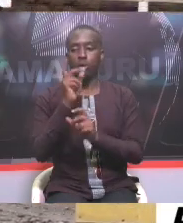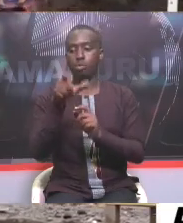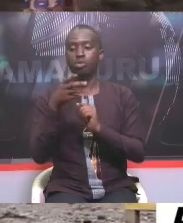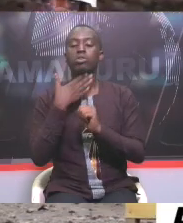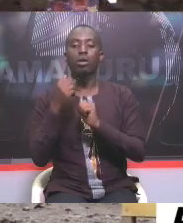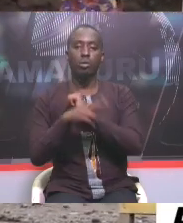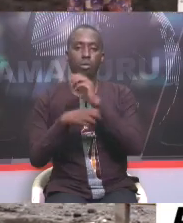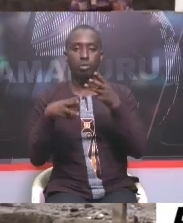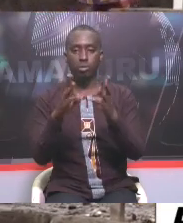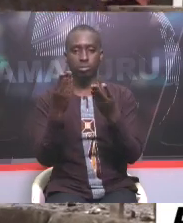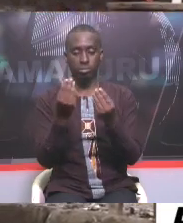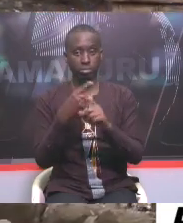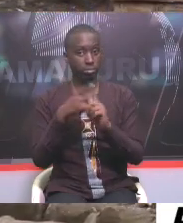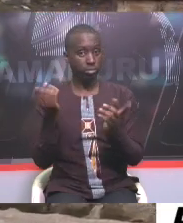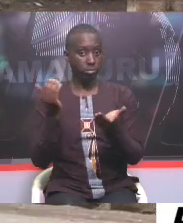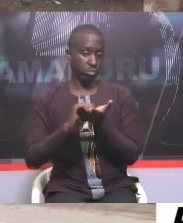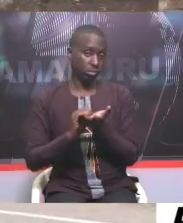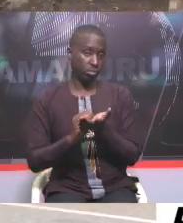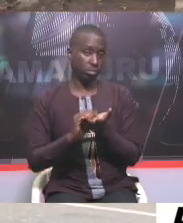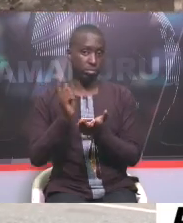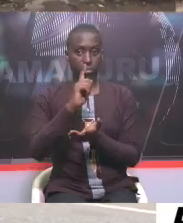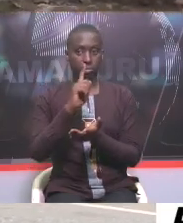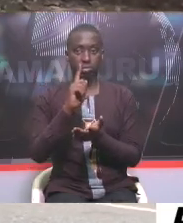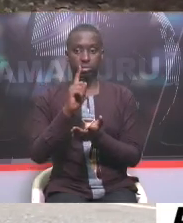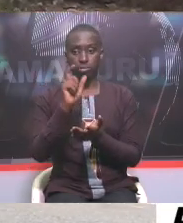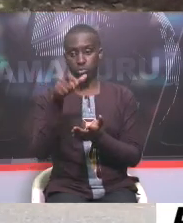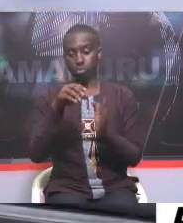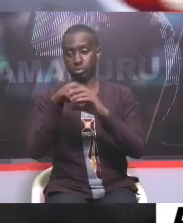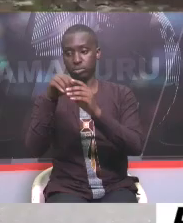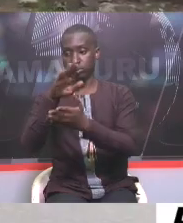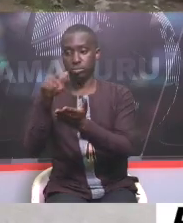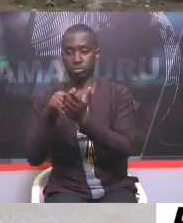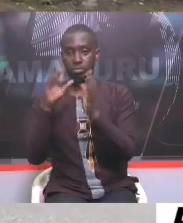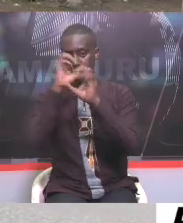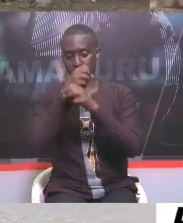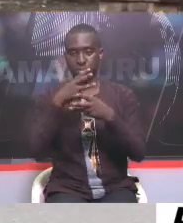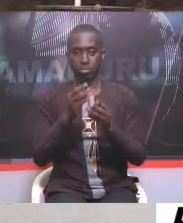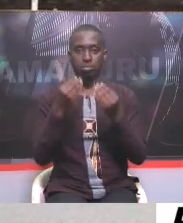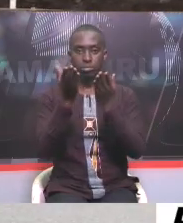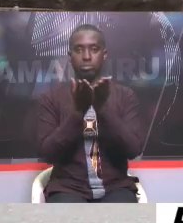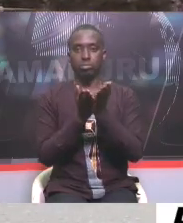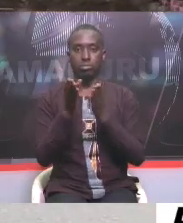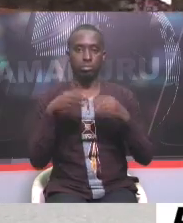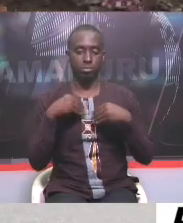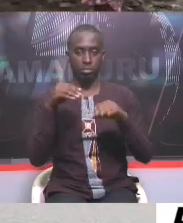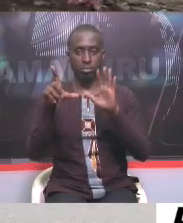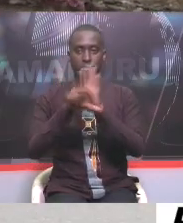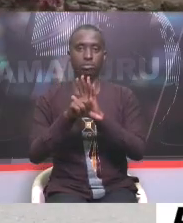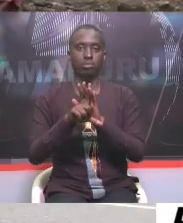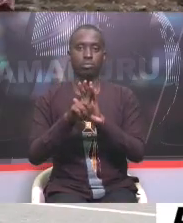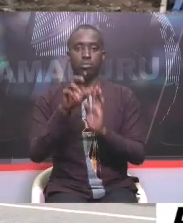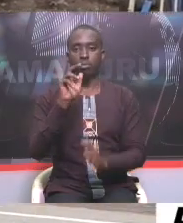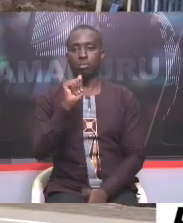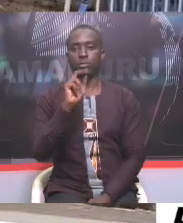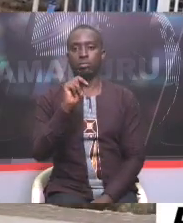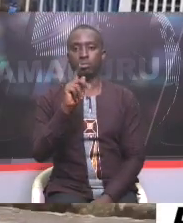kubiba mu buryo bworoshye ariko kandi nanone ngo namu agenti n'umwe wagannye iki kigo ngo abure guhabwa serivisi yemerewe n'amategeko uyu nitwa Herwa